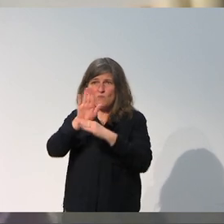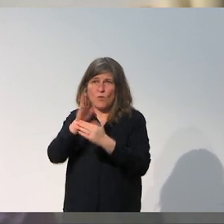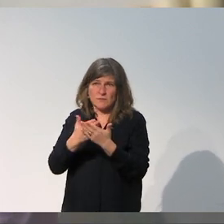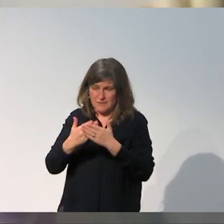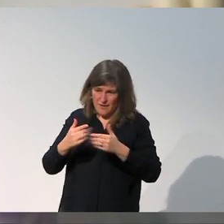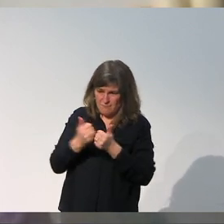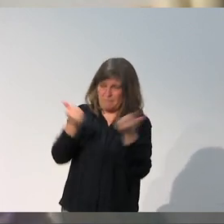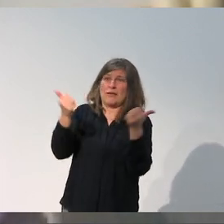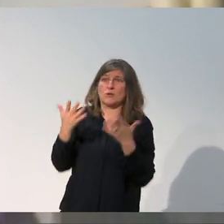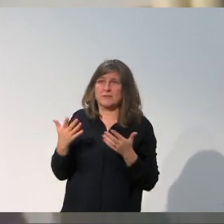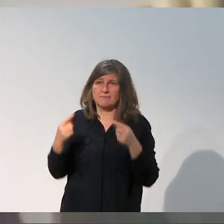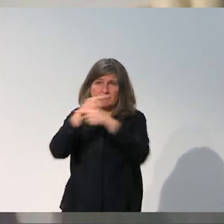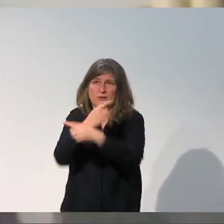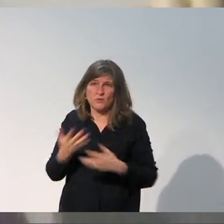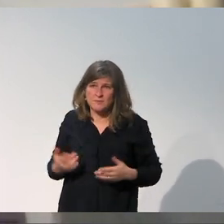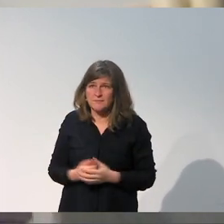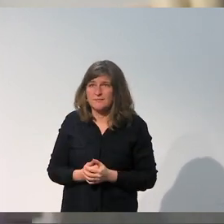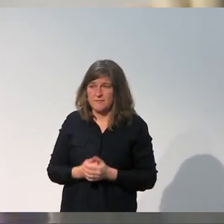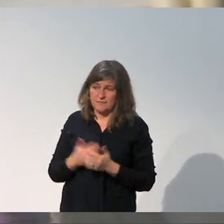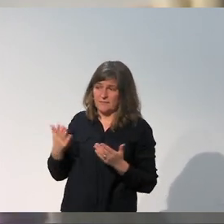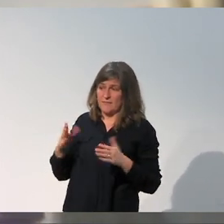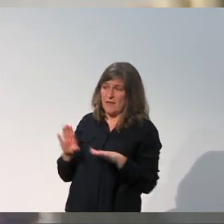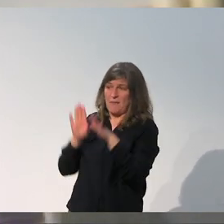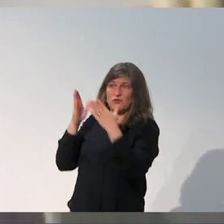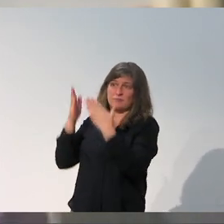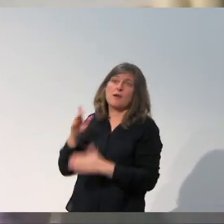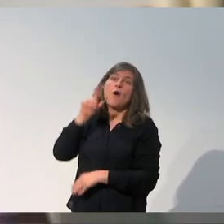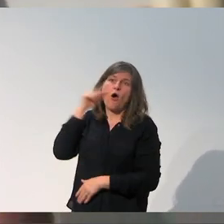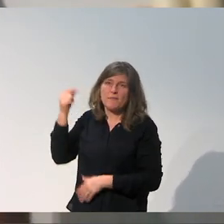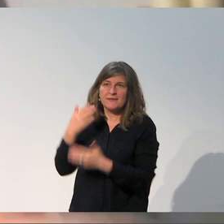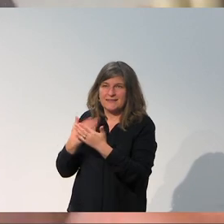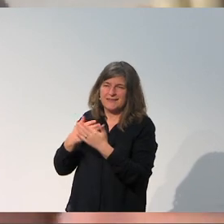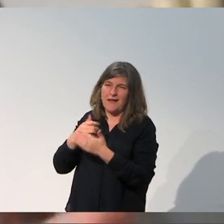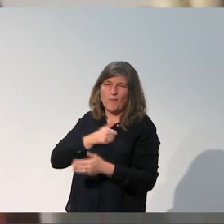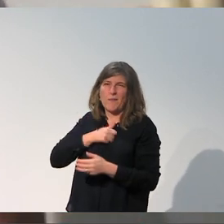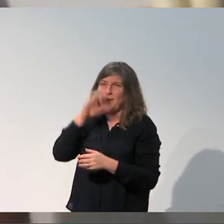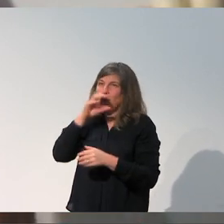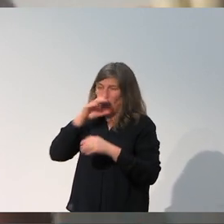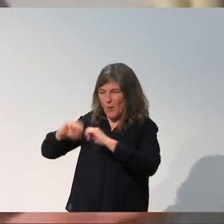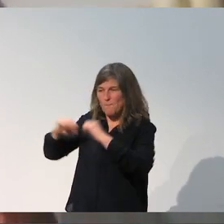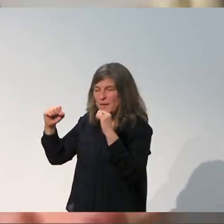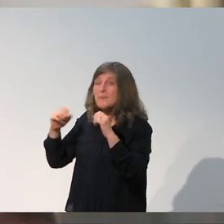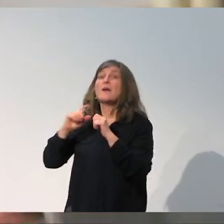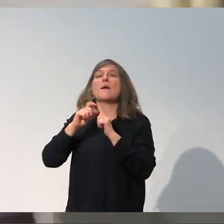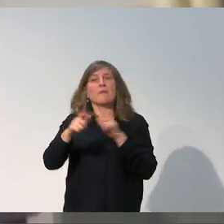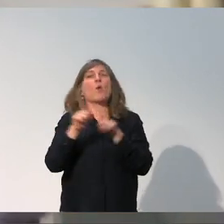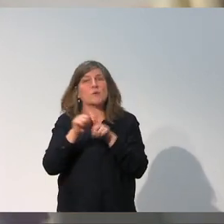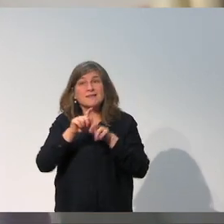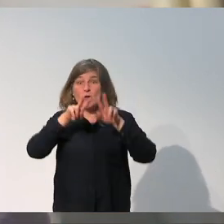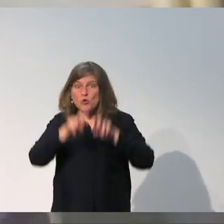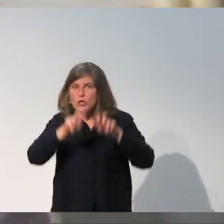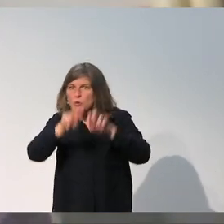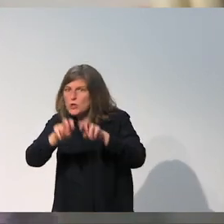était allégorique de l'homme. Donc c'est d'abord ça ce qui m'a intéressé. Et après, en effet, j'ai fait énormément de recherches pour voir